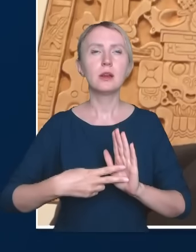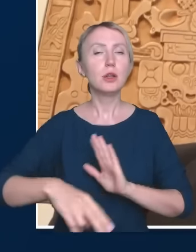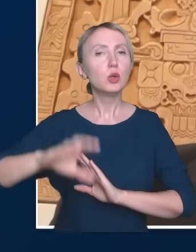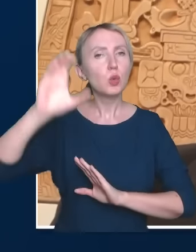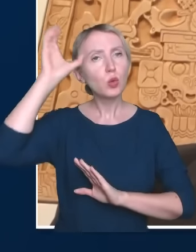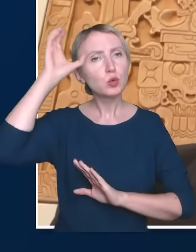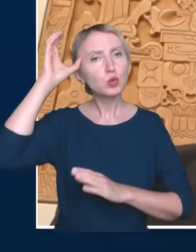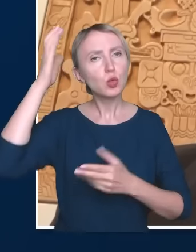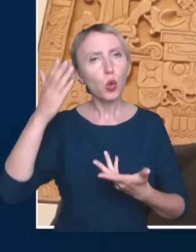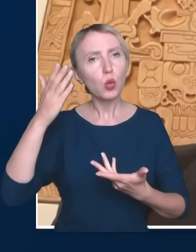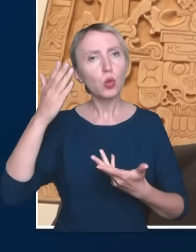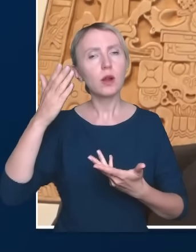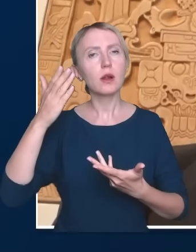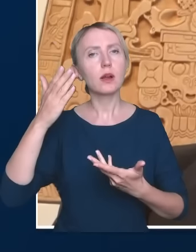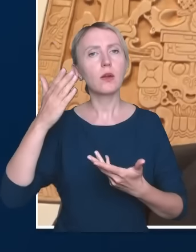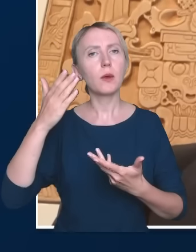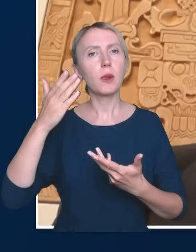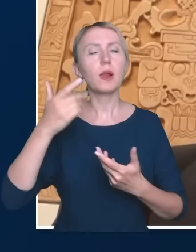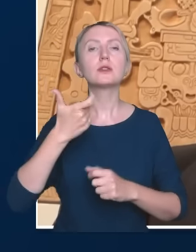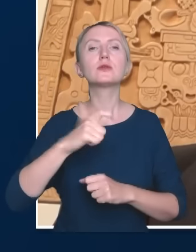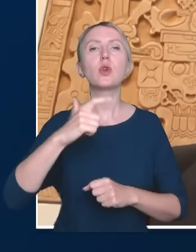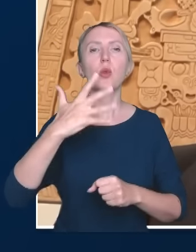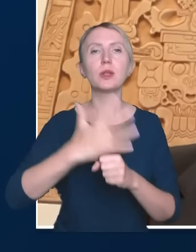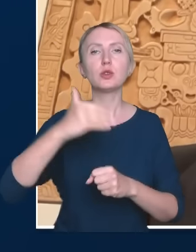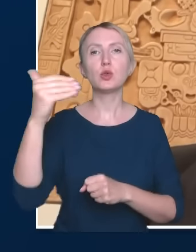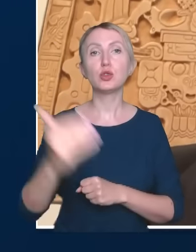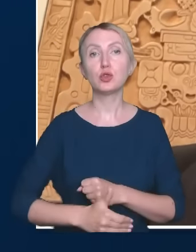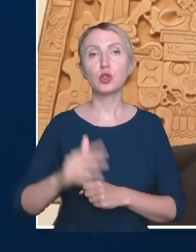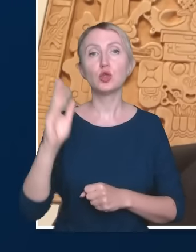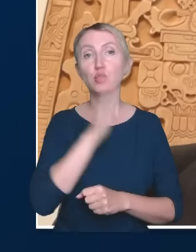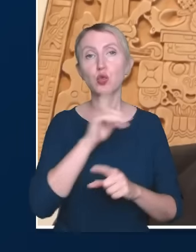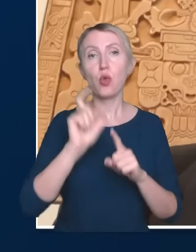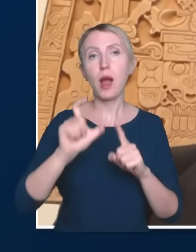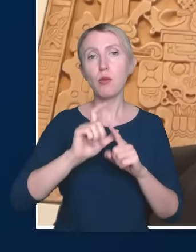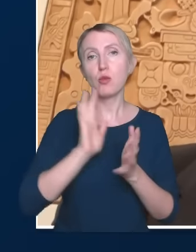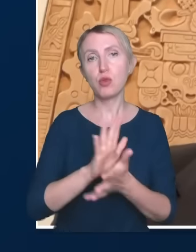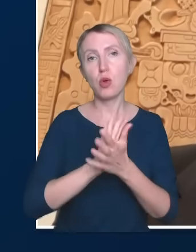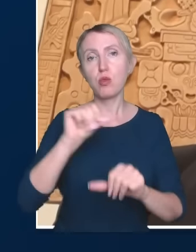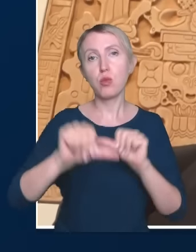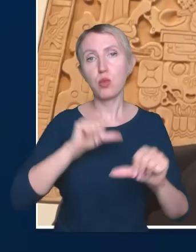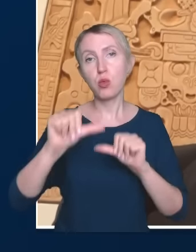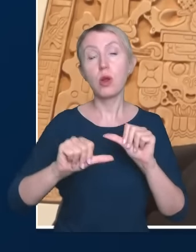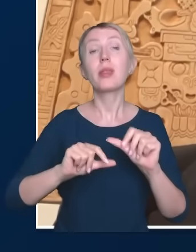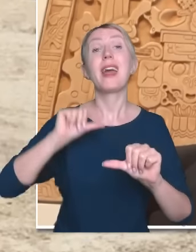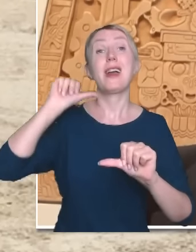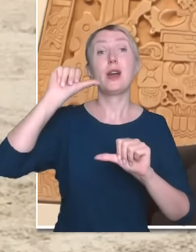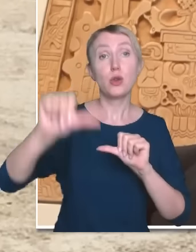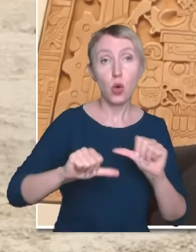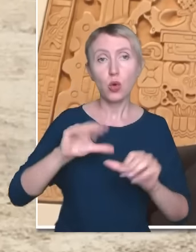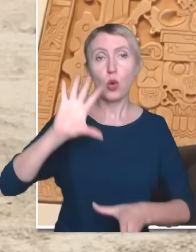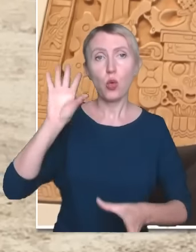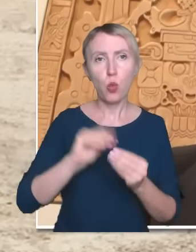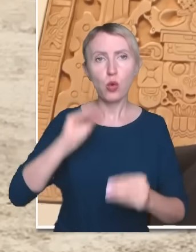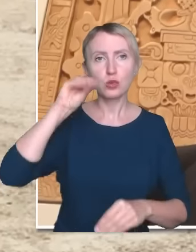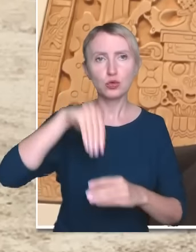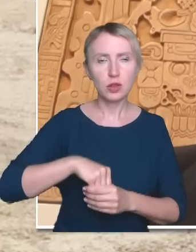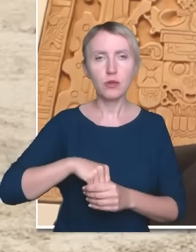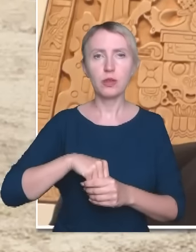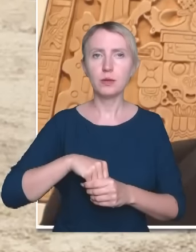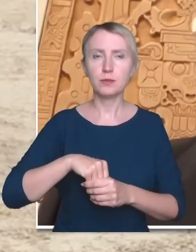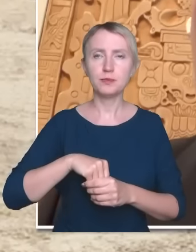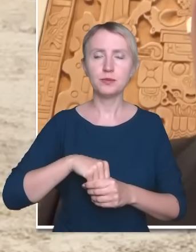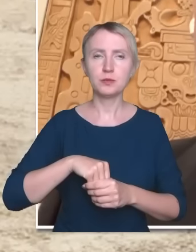zdolności przekraczających 150 tysięcy sztuk amunicji rocznie, łącznie z czymś, o